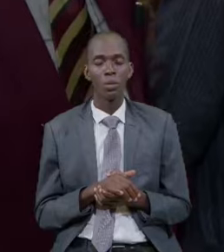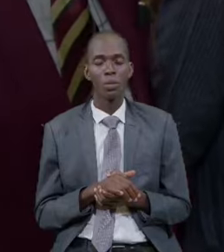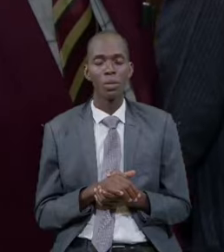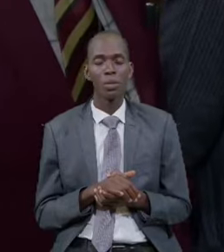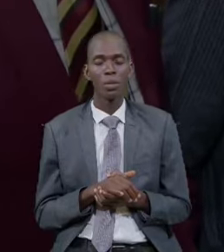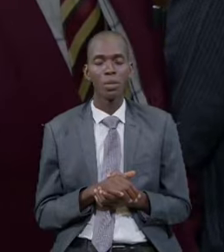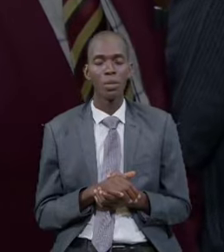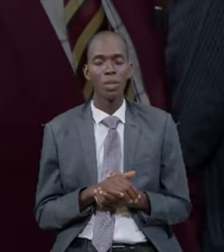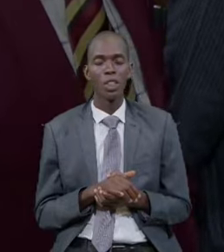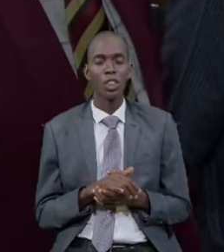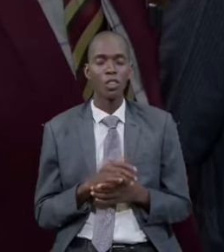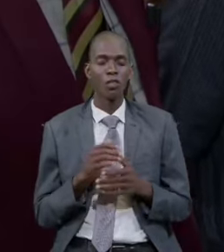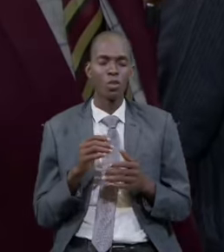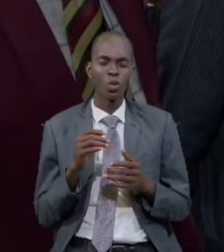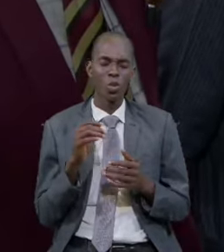Minimise le moi.